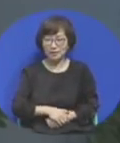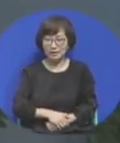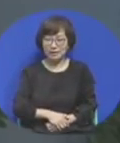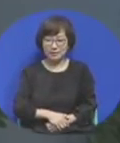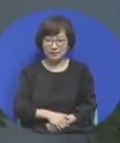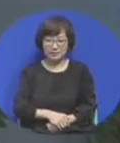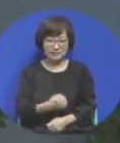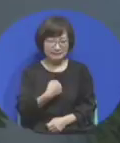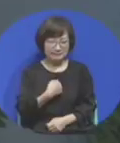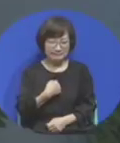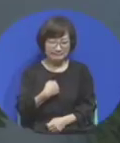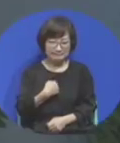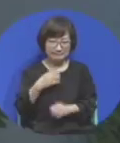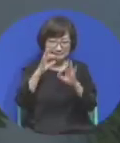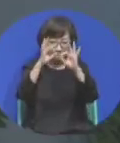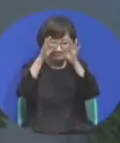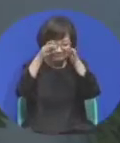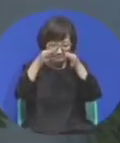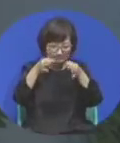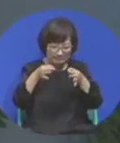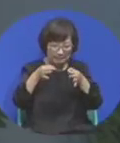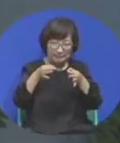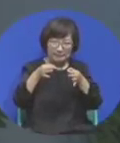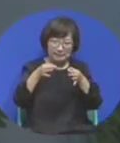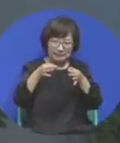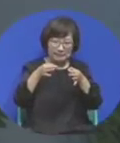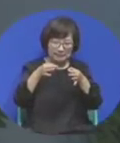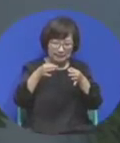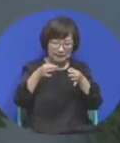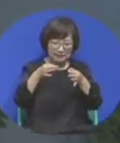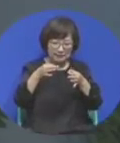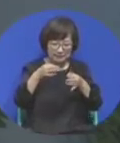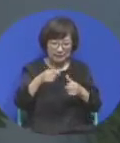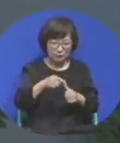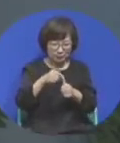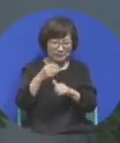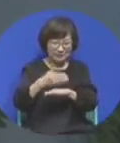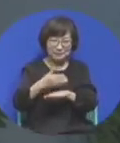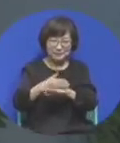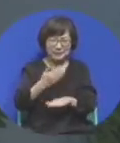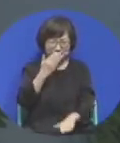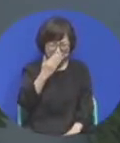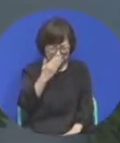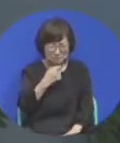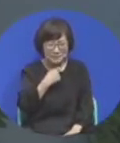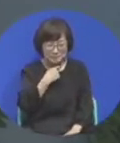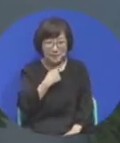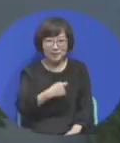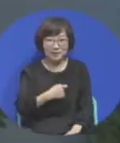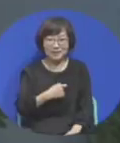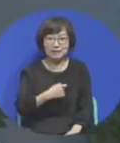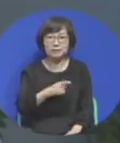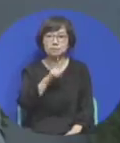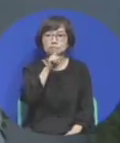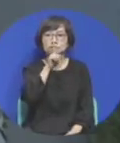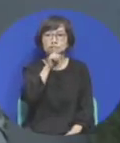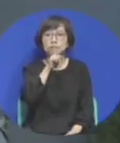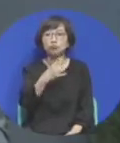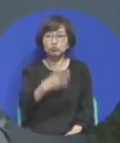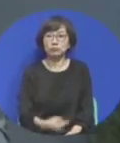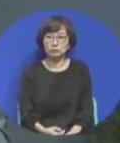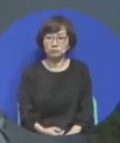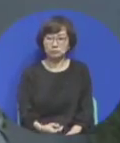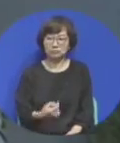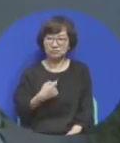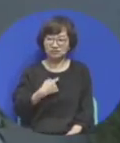부끄럽기 때문에 하나님 아무것도 한 거 없다 하지만 있다니까 좀 사실요. And so now we say there's nothing that I've done really